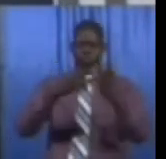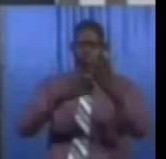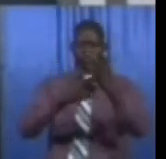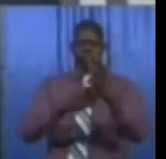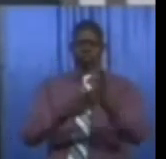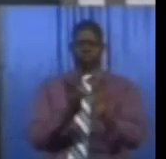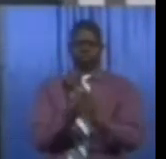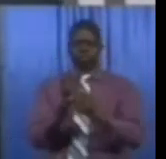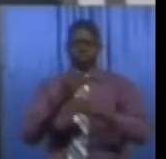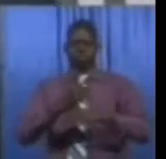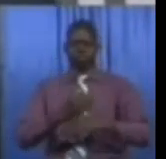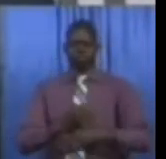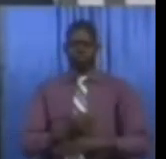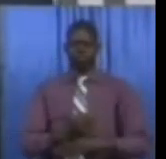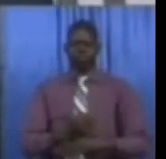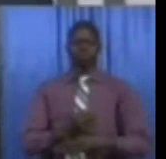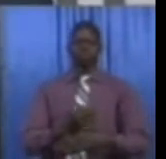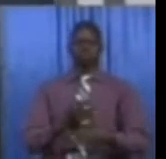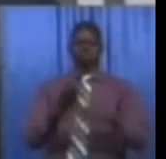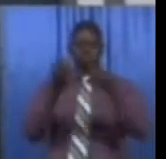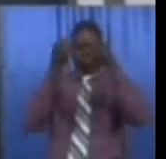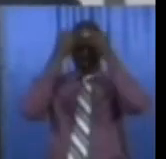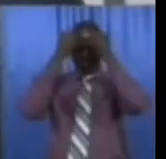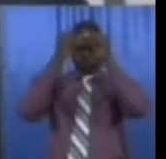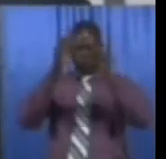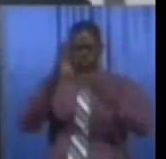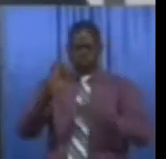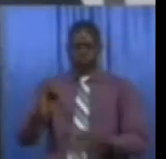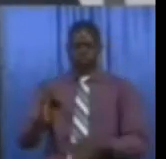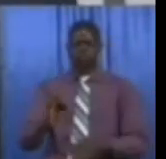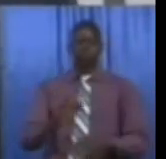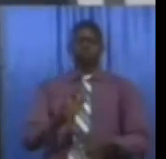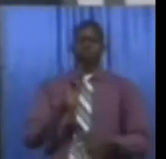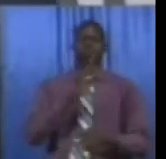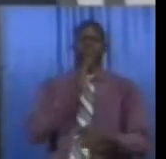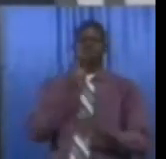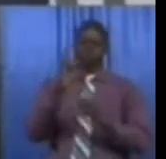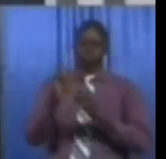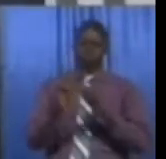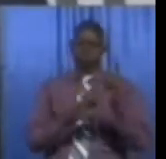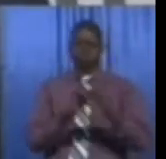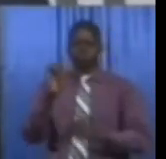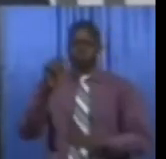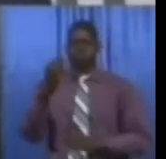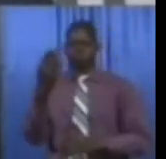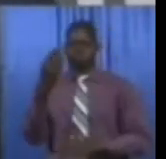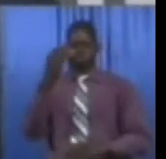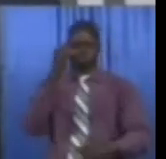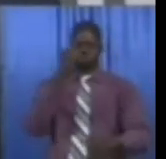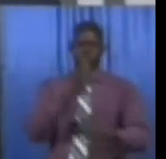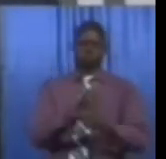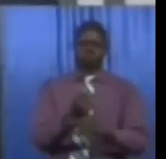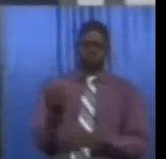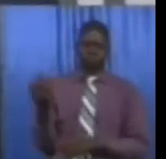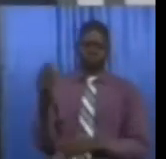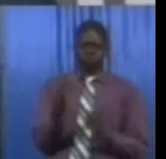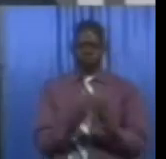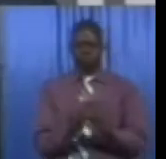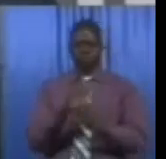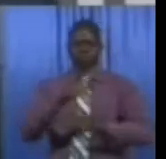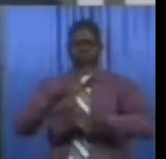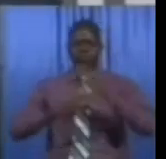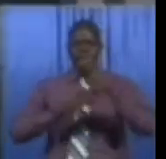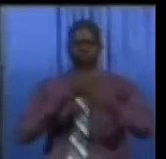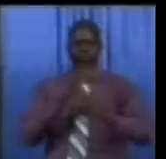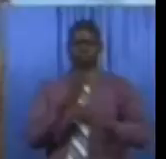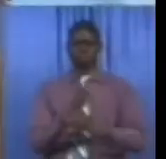fabrique du président du Faso et qui s'est exprimé sur les 20-25 dernières années et sur l'ensemble du continent.